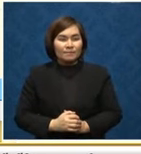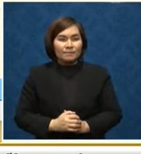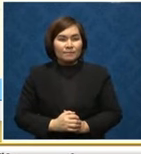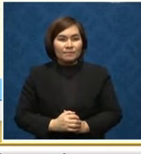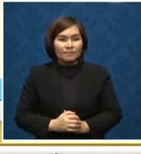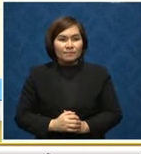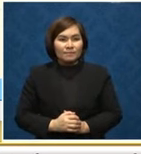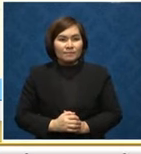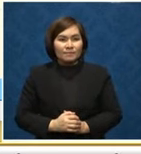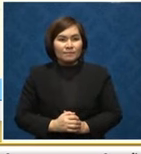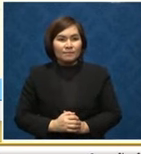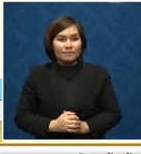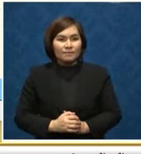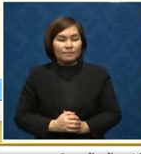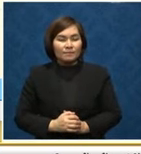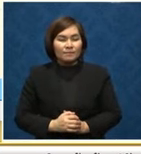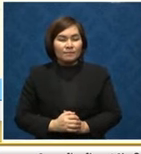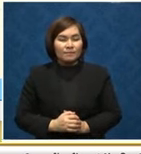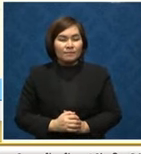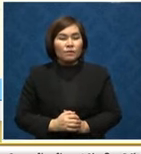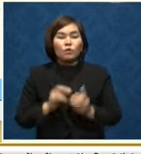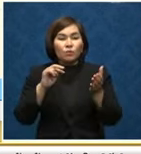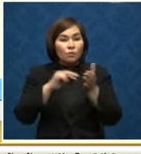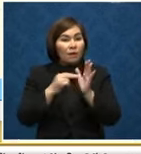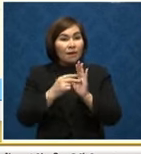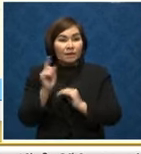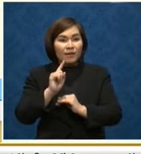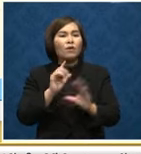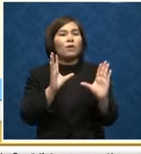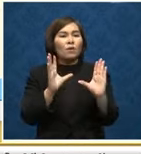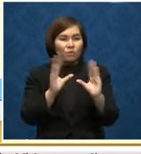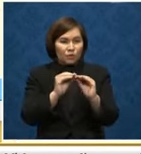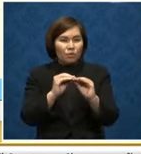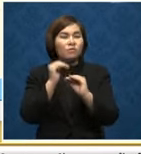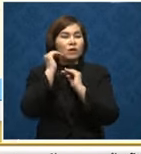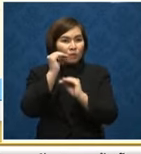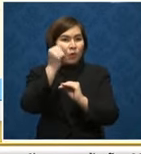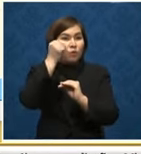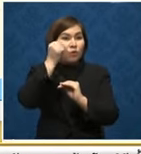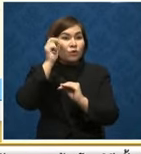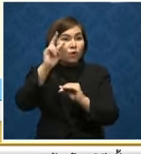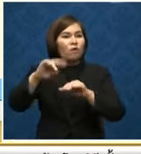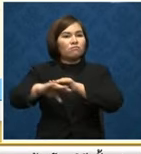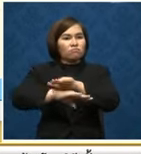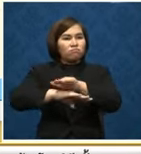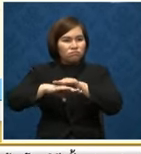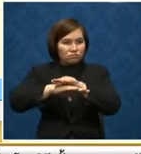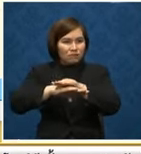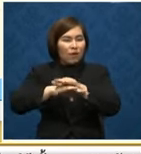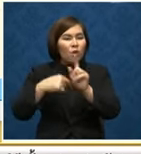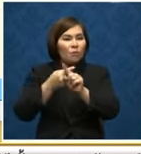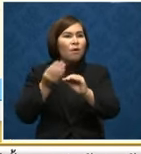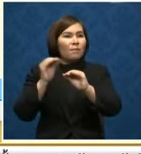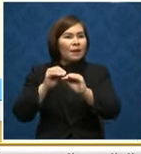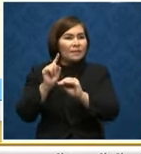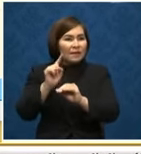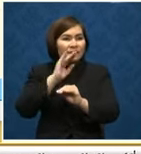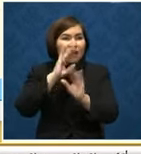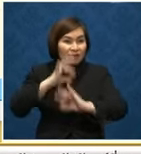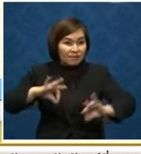ครับข้อสรุปนี้ก็คือหมายความว่าการประชุมเนี่ยเรากำหนดที่2วันไว้ก่อนและบวก1ไม่มีความจำ